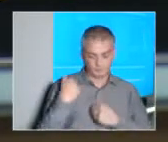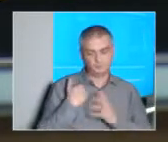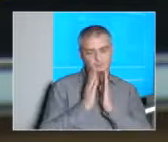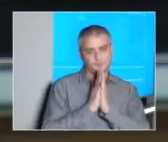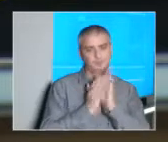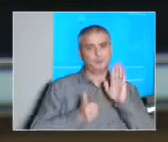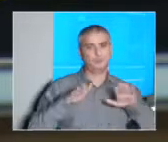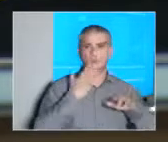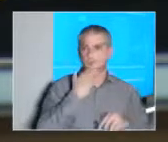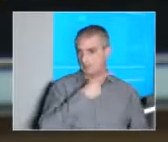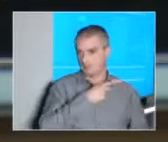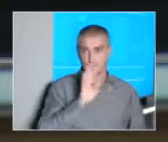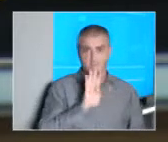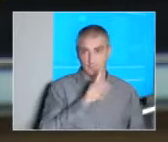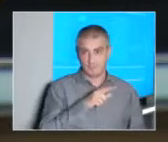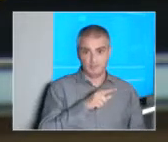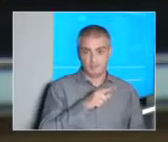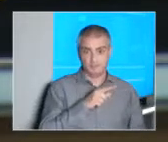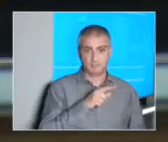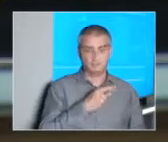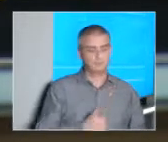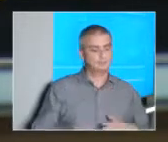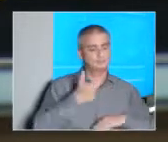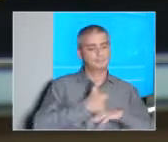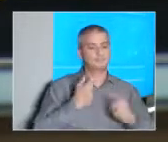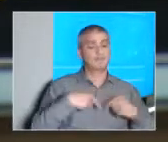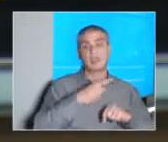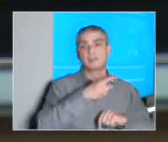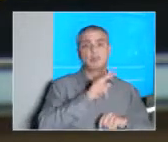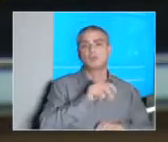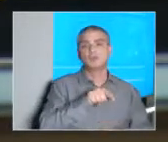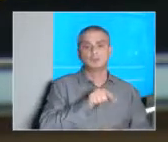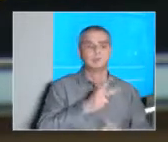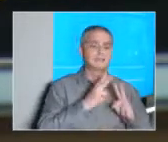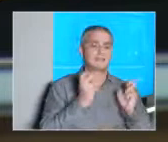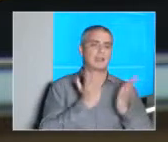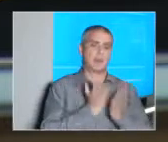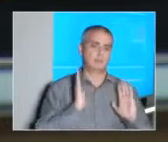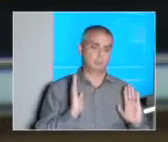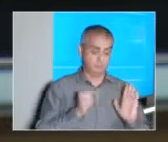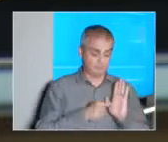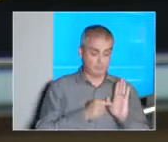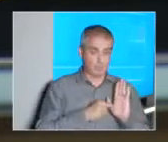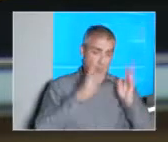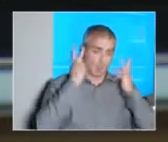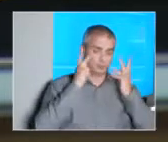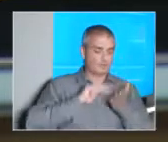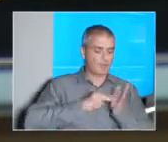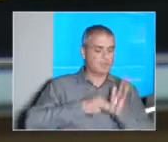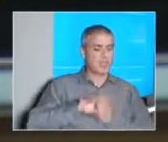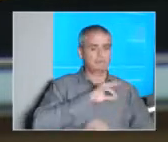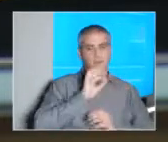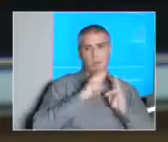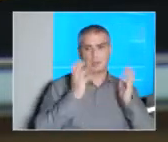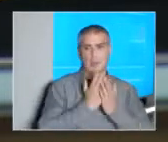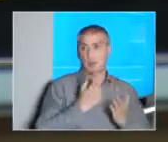ביקשתי מראש ממשלת ישראל, מר בנימין נתניהו, לעמוד בראש ועדה שעניינה העיר אילת, משום חשיבותה האסטרטגית של